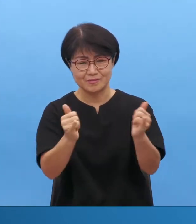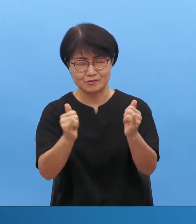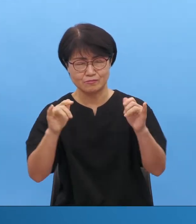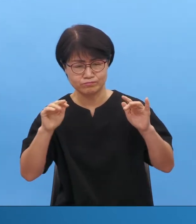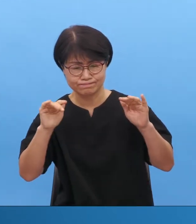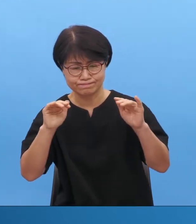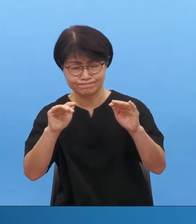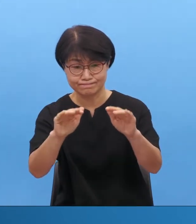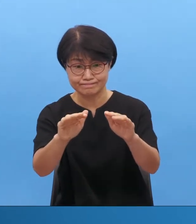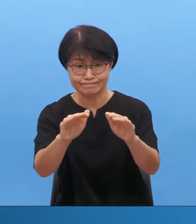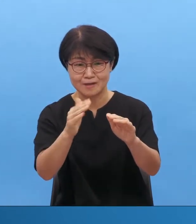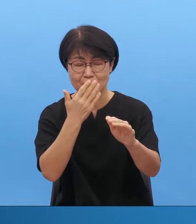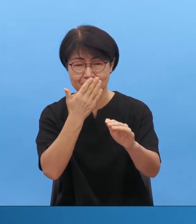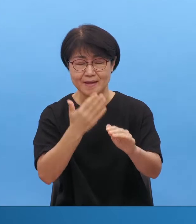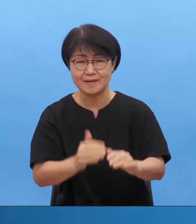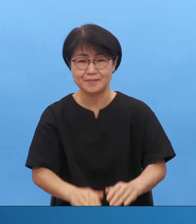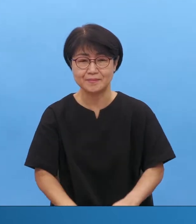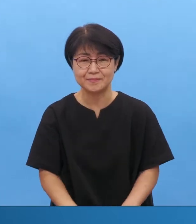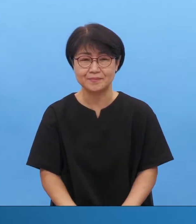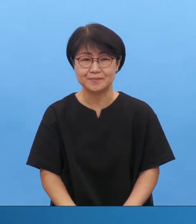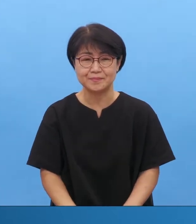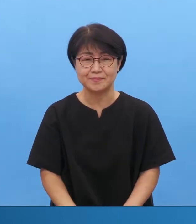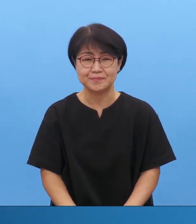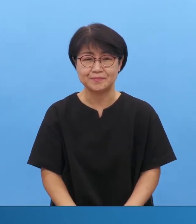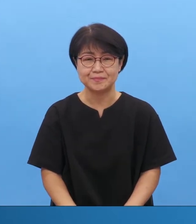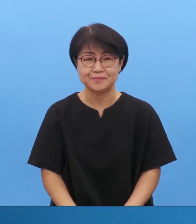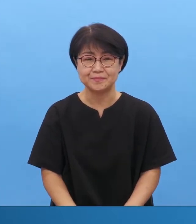watchtowers. 그래서